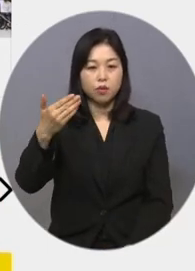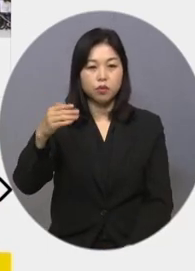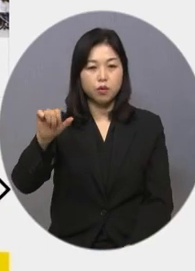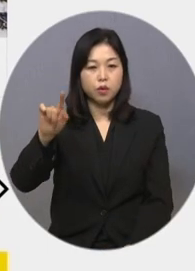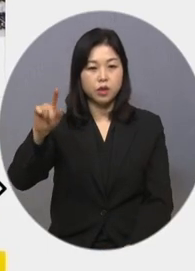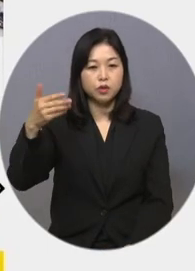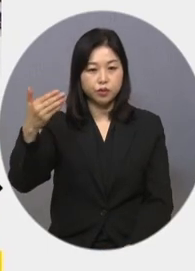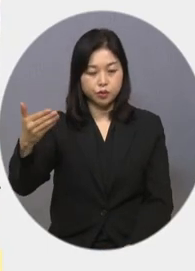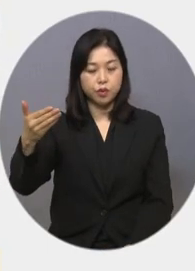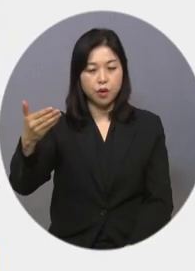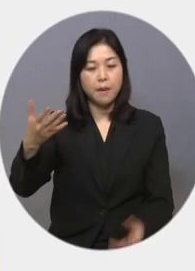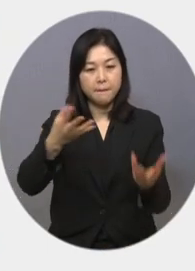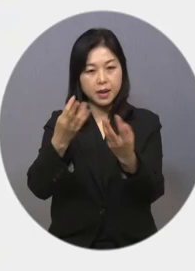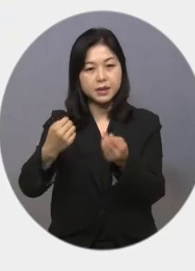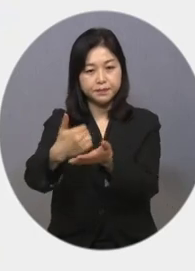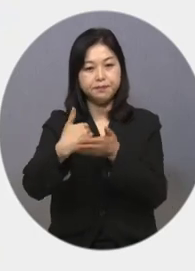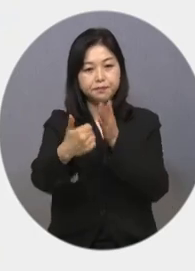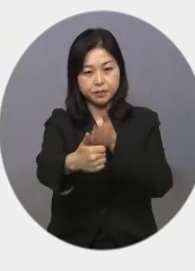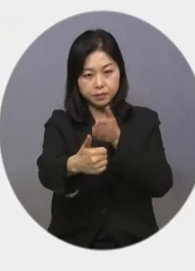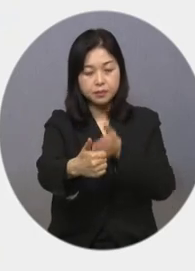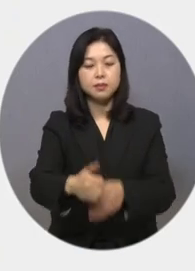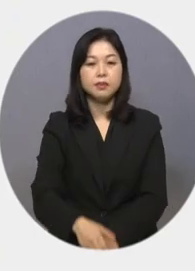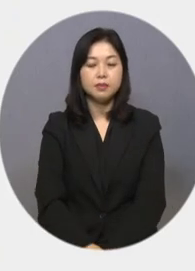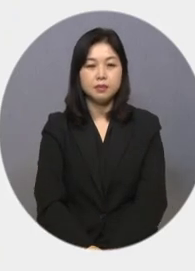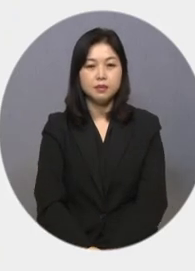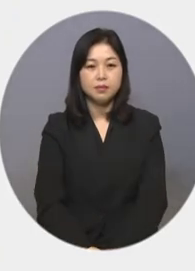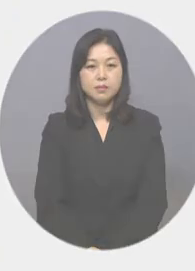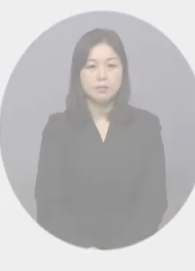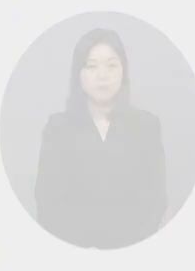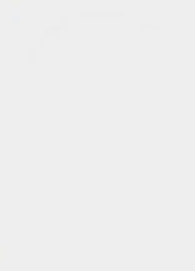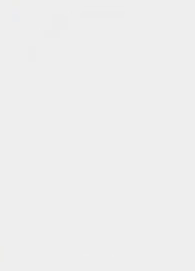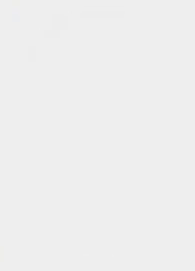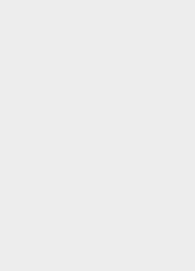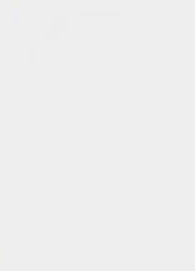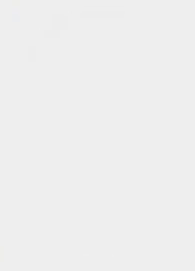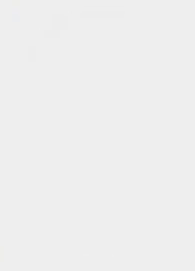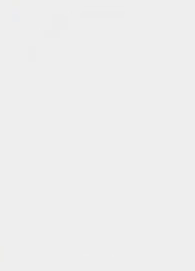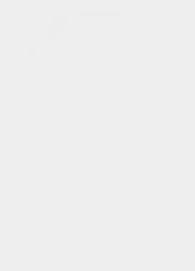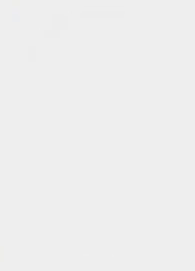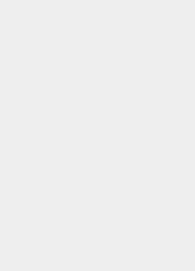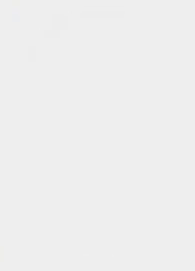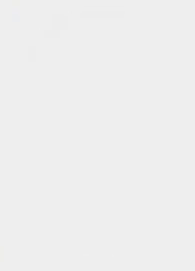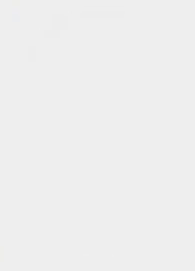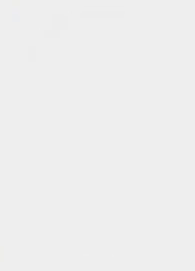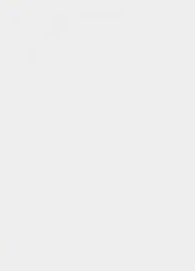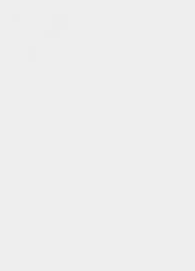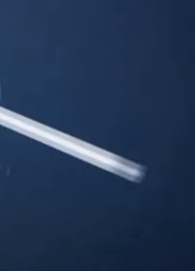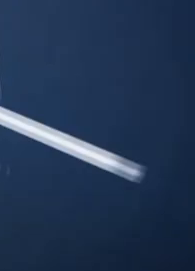전화번호 02-2655-9519로 많은 제보 바랍니다.